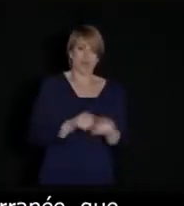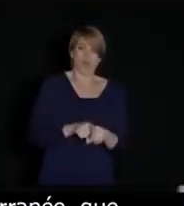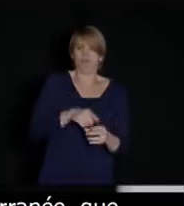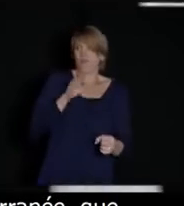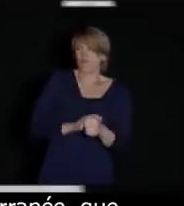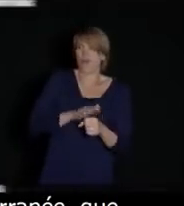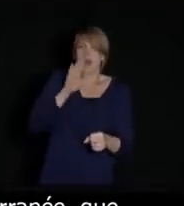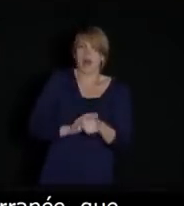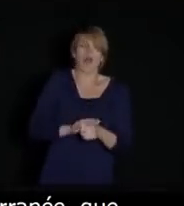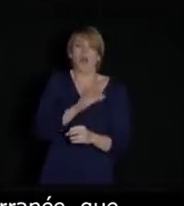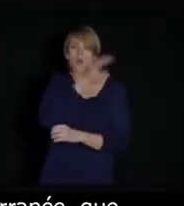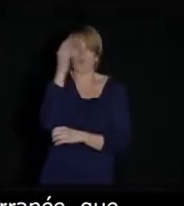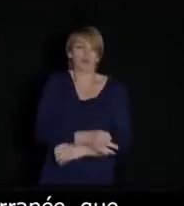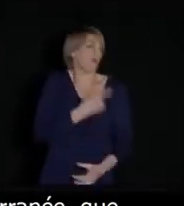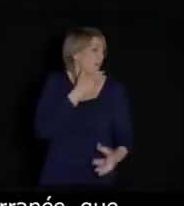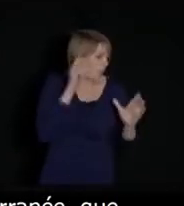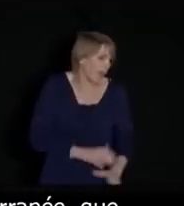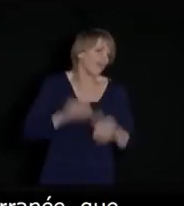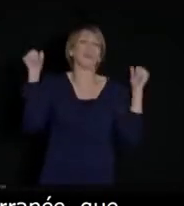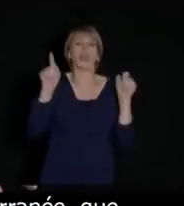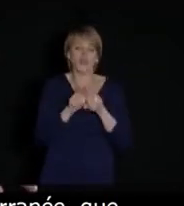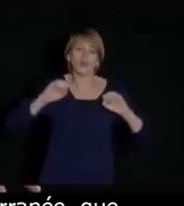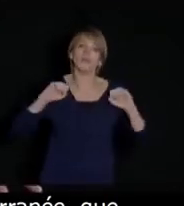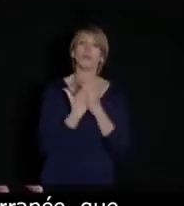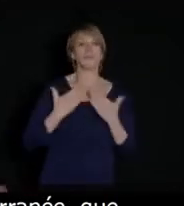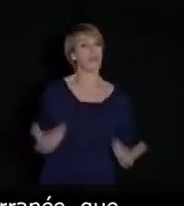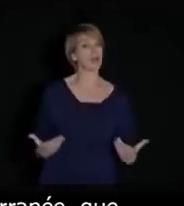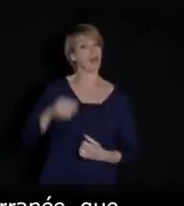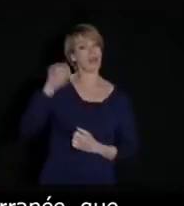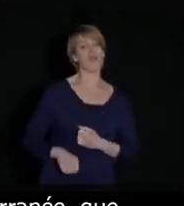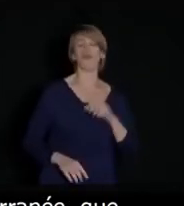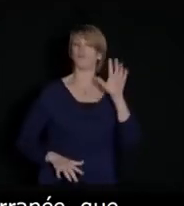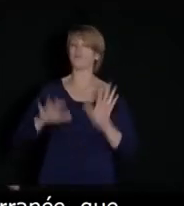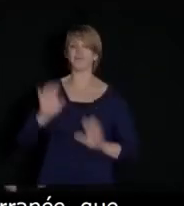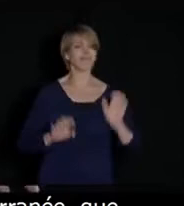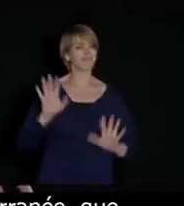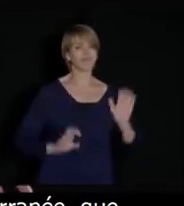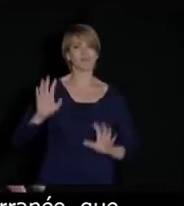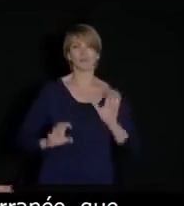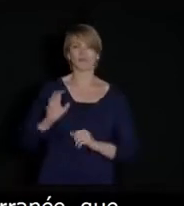notre civilisation soit purement et simplement un cloaque. Il faut réagir.